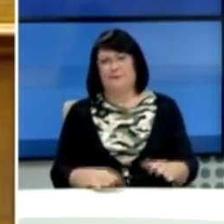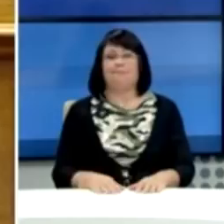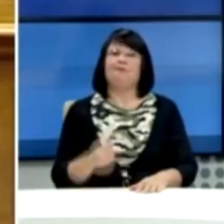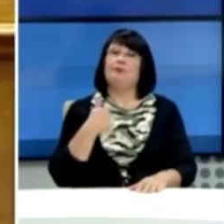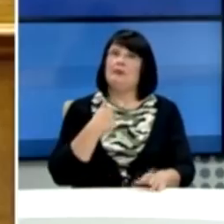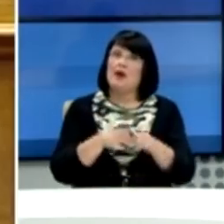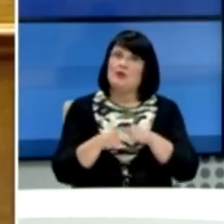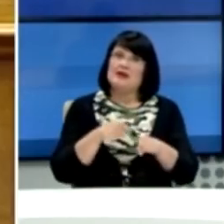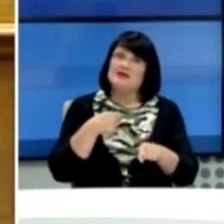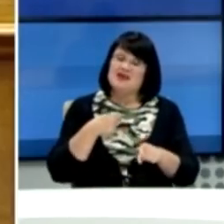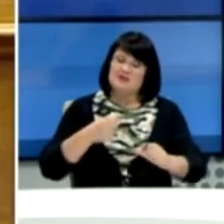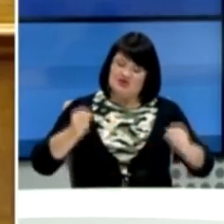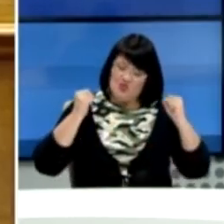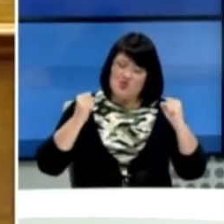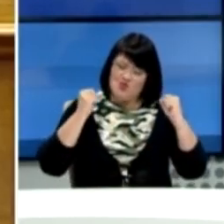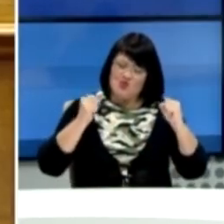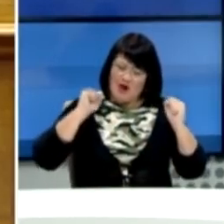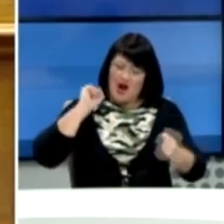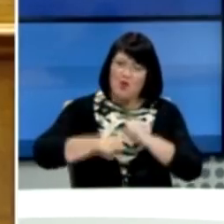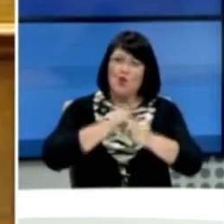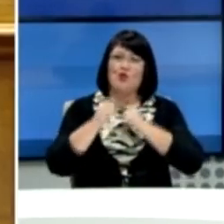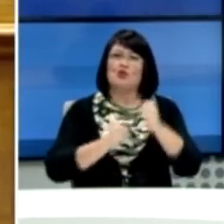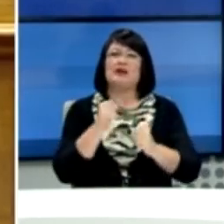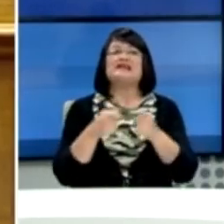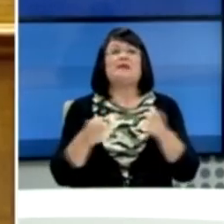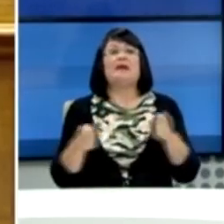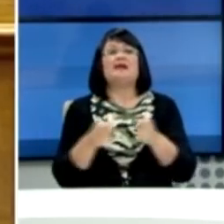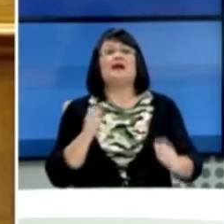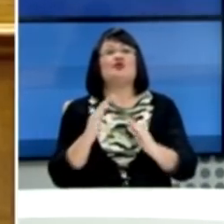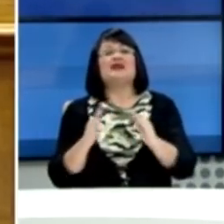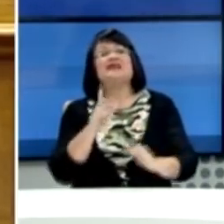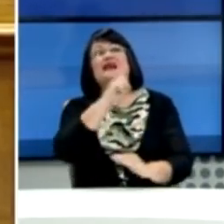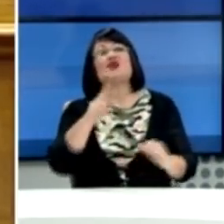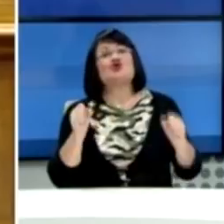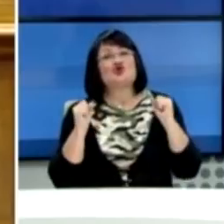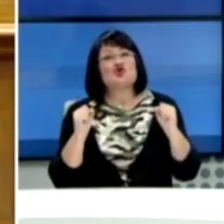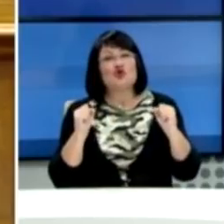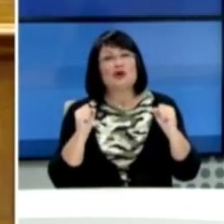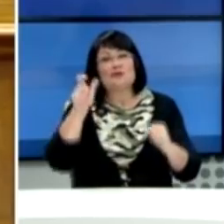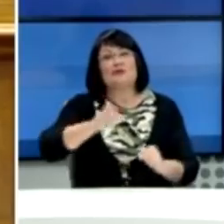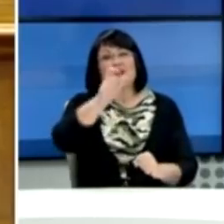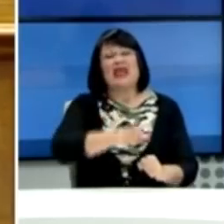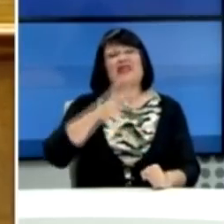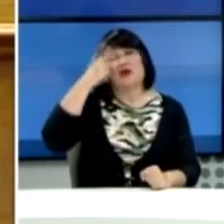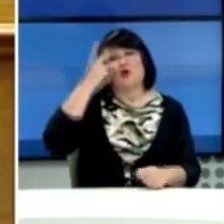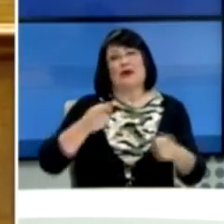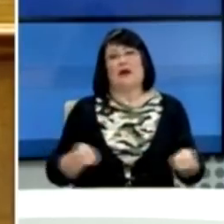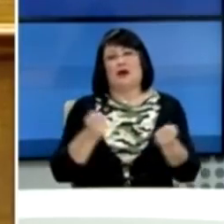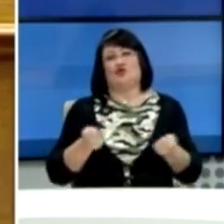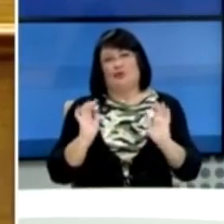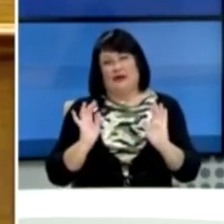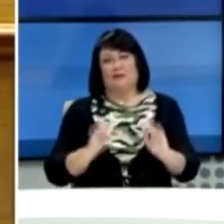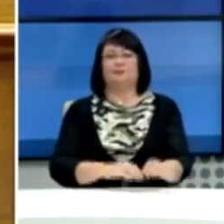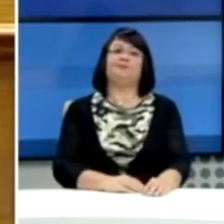αφορά, θα πρωτοστατήσουμε στον αγώνα για τα μέτρα προστασίας της ζωής, αλλά και των ίδιων των δικαιωμάτων των